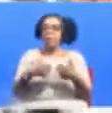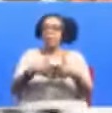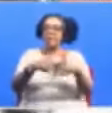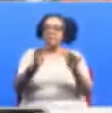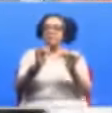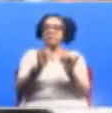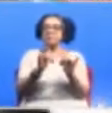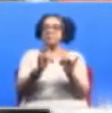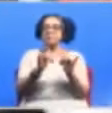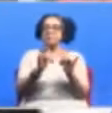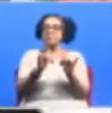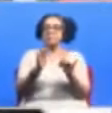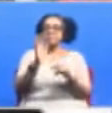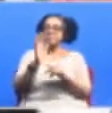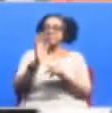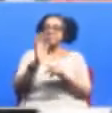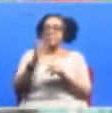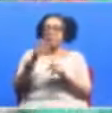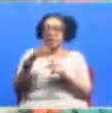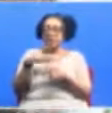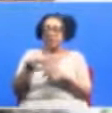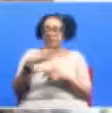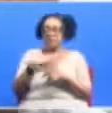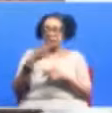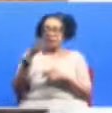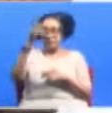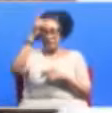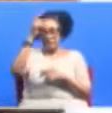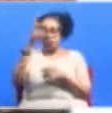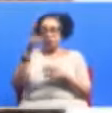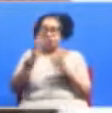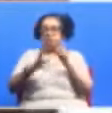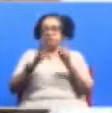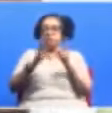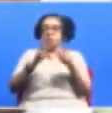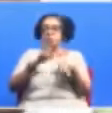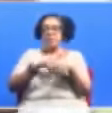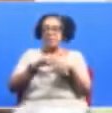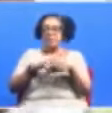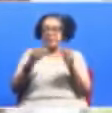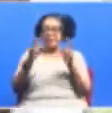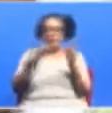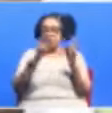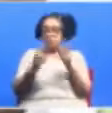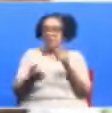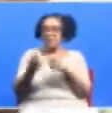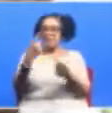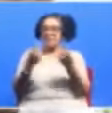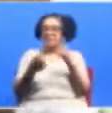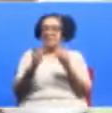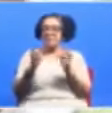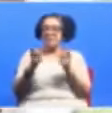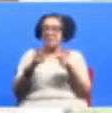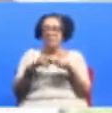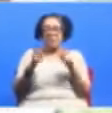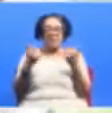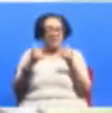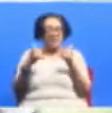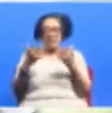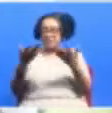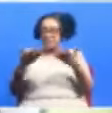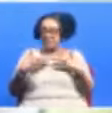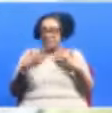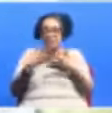that doctors visited the village in 2022 when the matter was first highlighted in the media, but they have never received